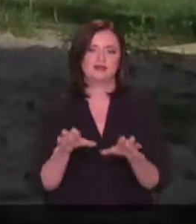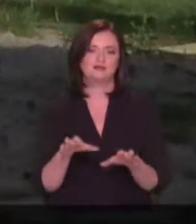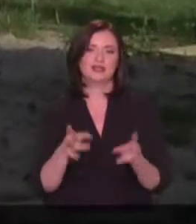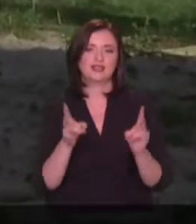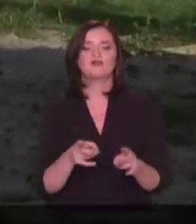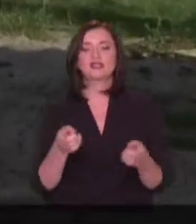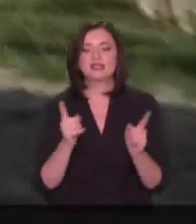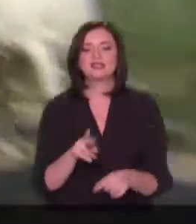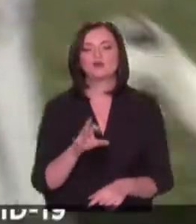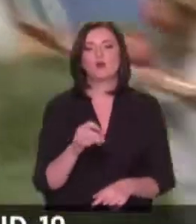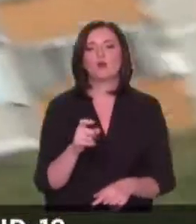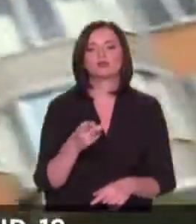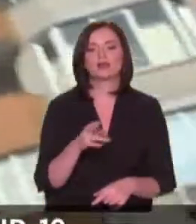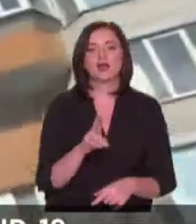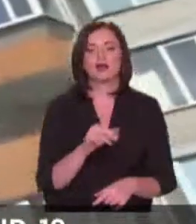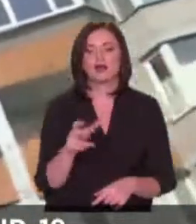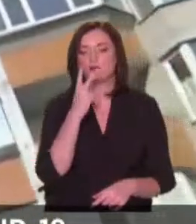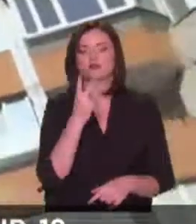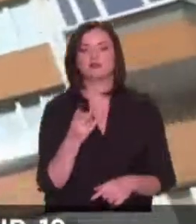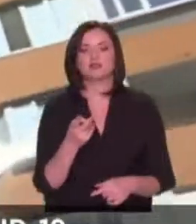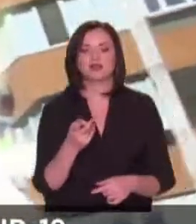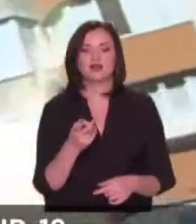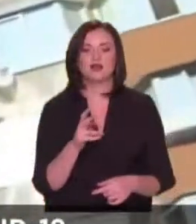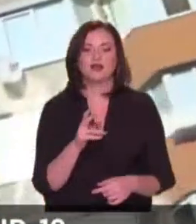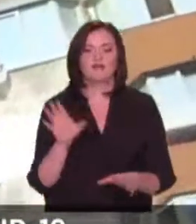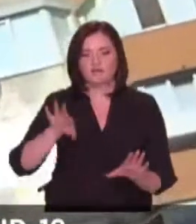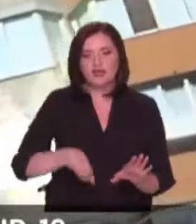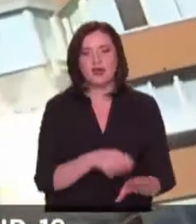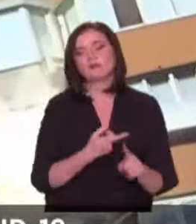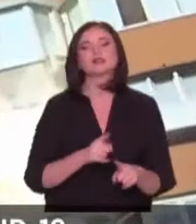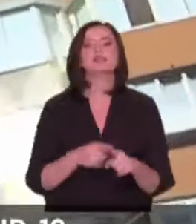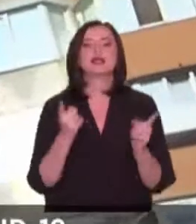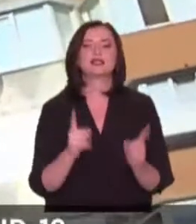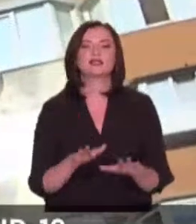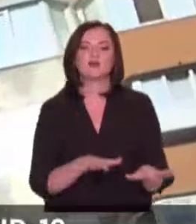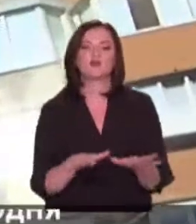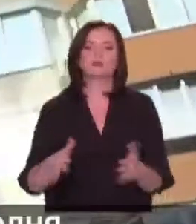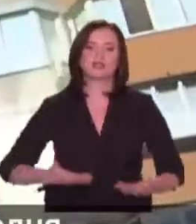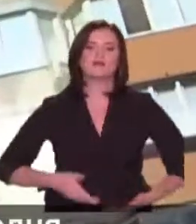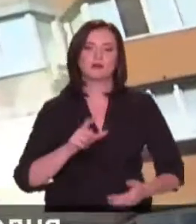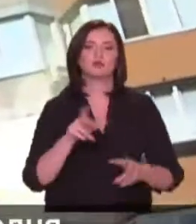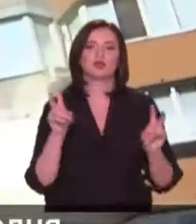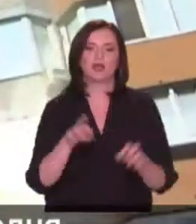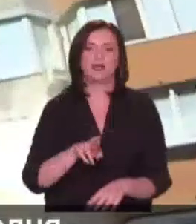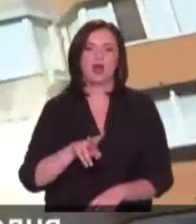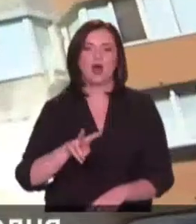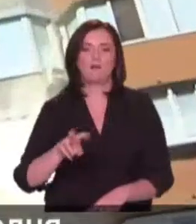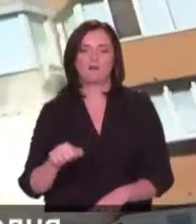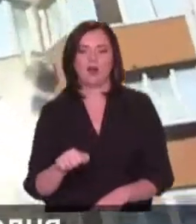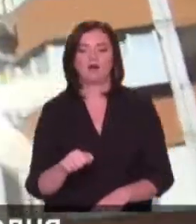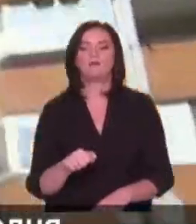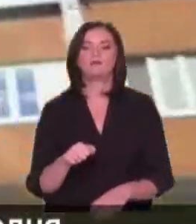на позняках, друзі. От, подивіться, я в такій якби ямі. Це якраз і дійсно у місцевих мешканців називається яма. Подивіться, цю